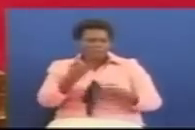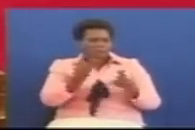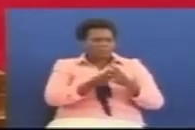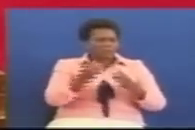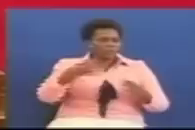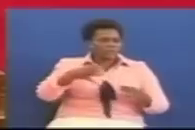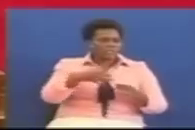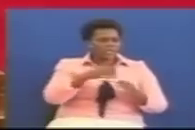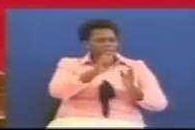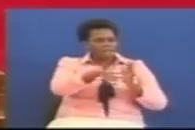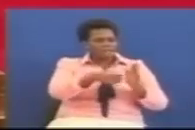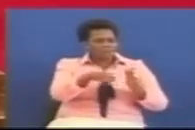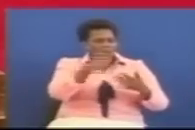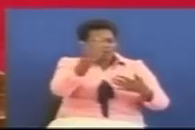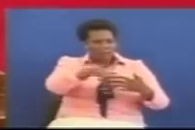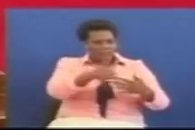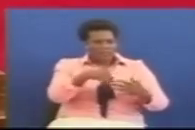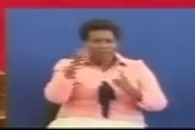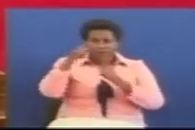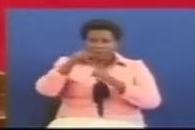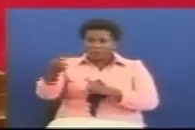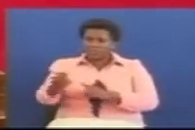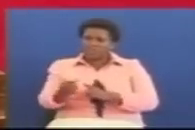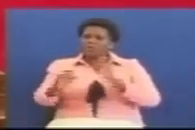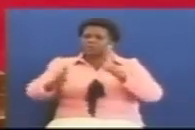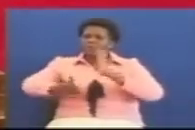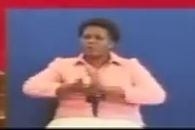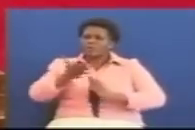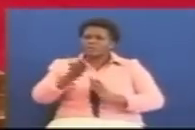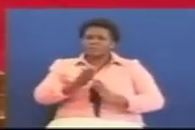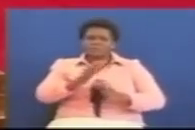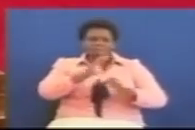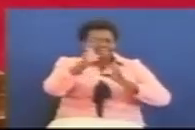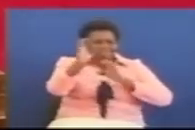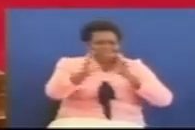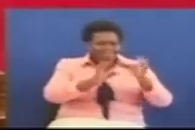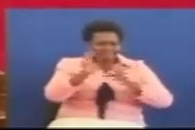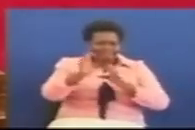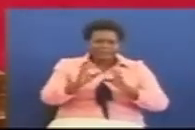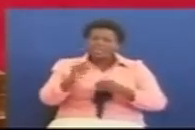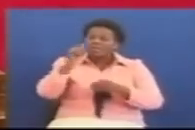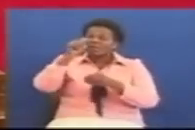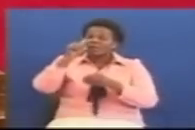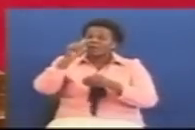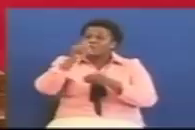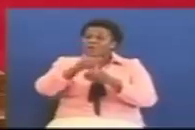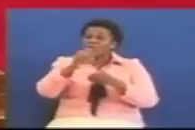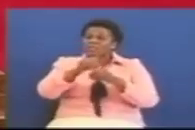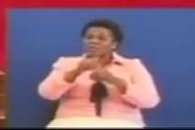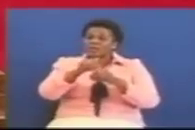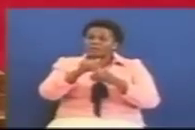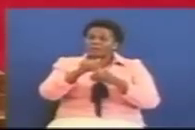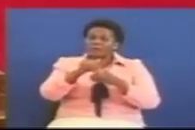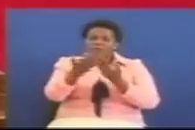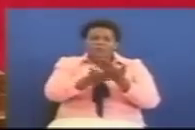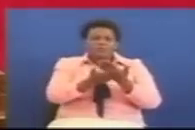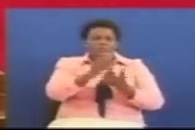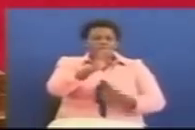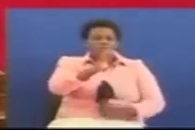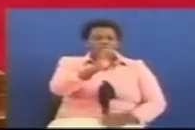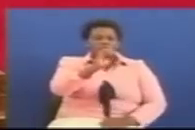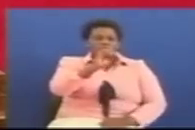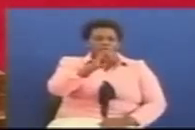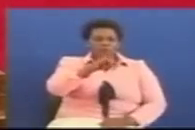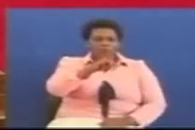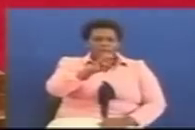Biashara kuanzisha mazungumzo na nchi wanachama wa COMESA na nchi kama Misri na Algeria kupitia balozi zetu, ili